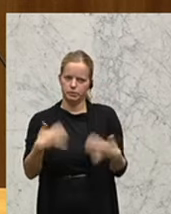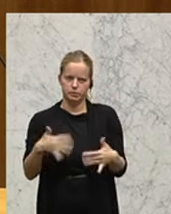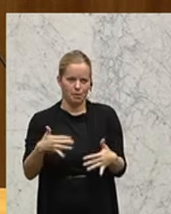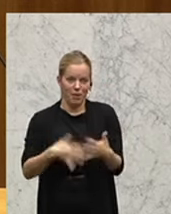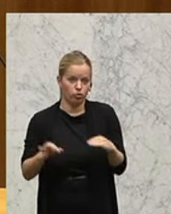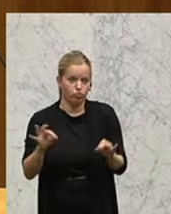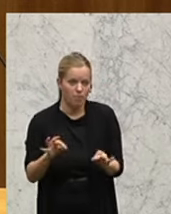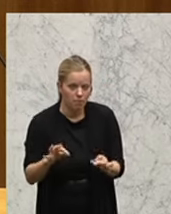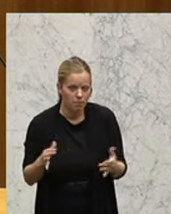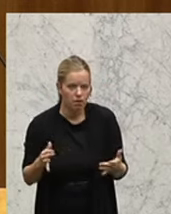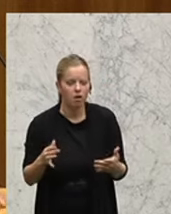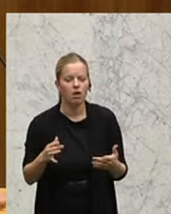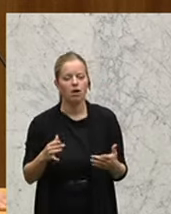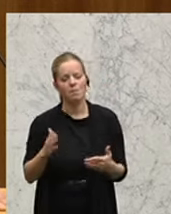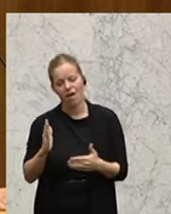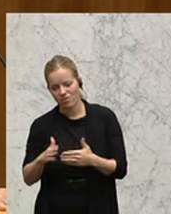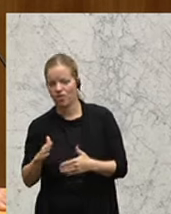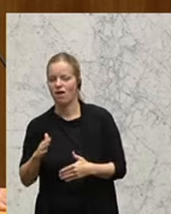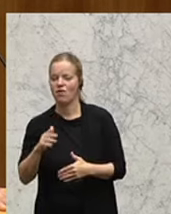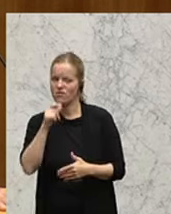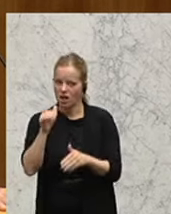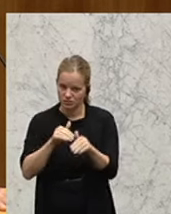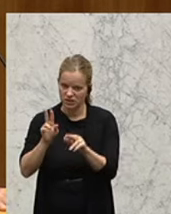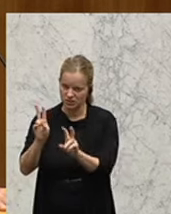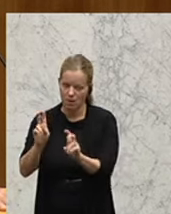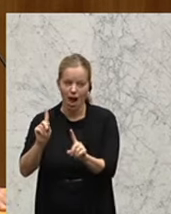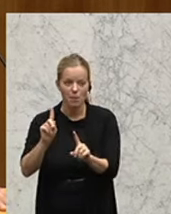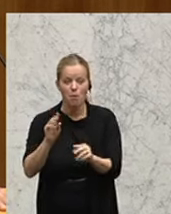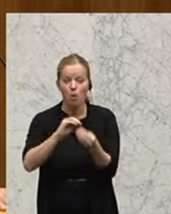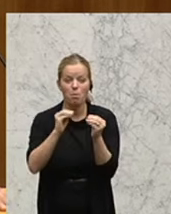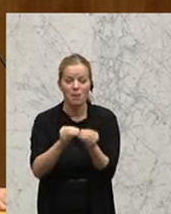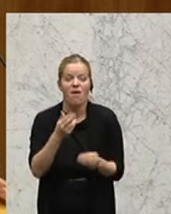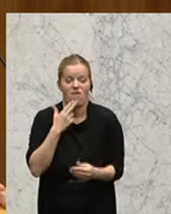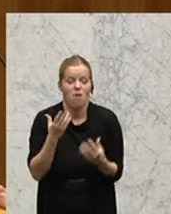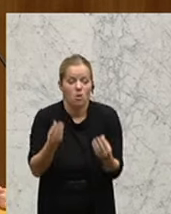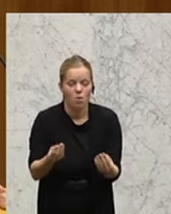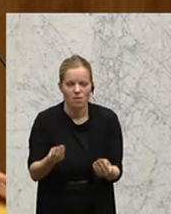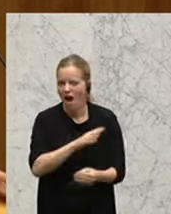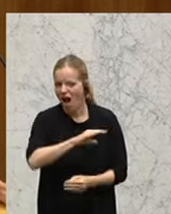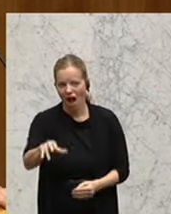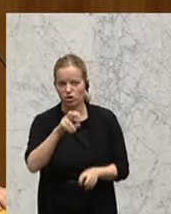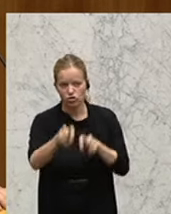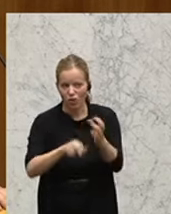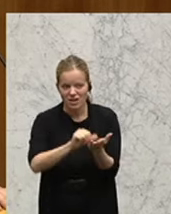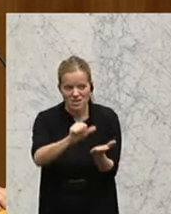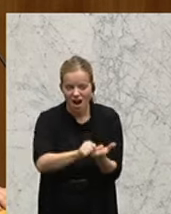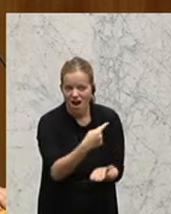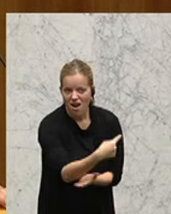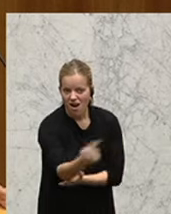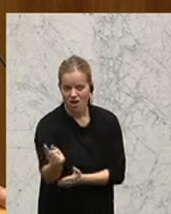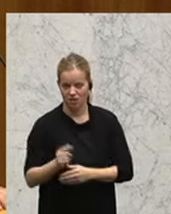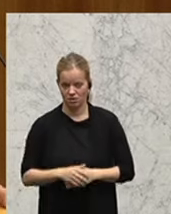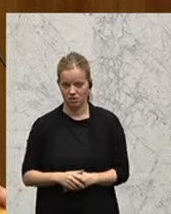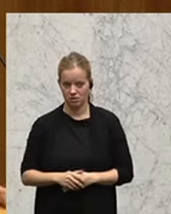der Finanzminister, aber am Ende des Tages alle Steuerzahlerinnen und Steuerzahler haben. Wir wissen, dass die Leistungen fürs